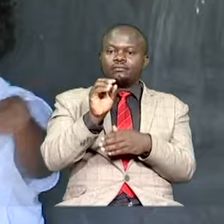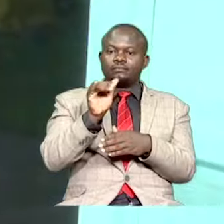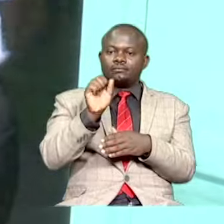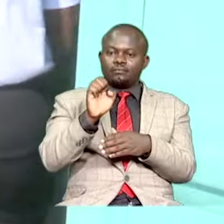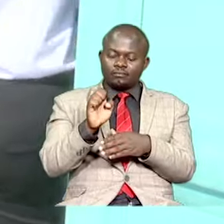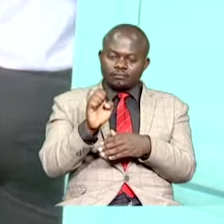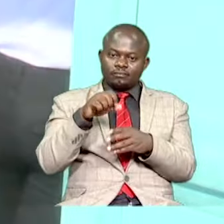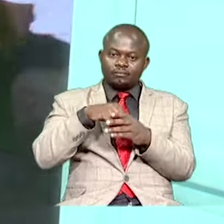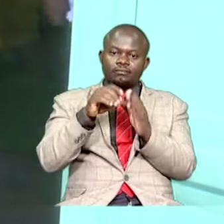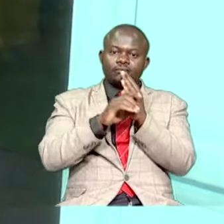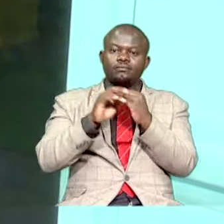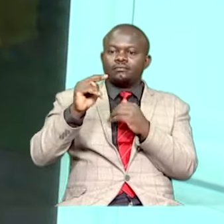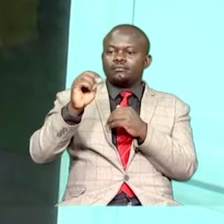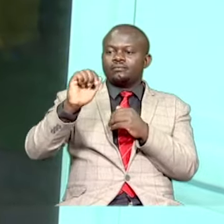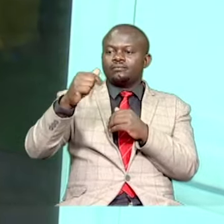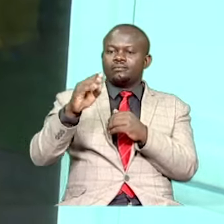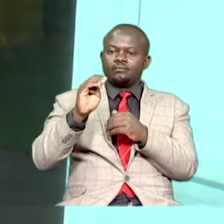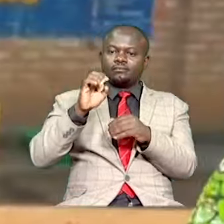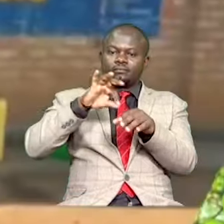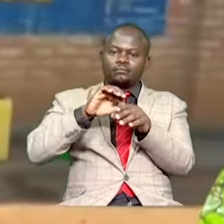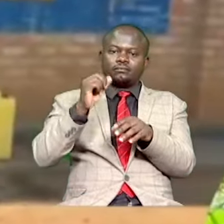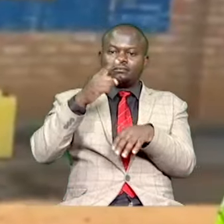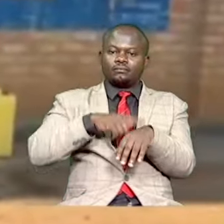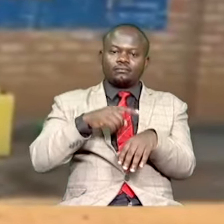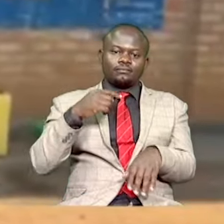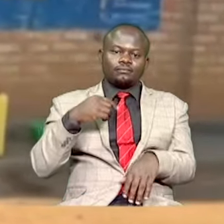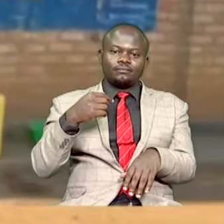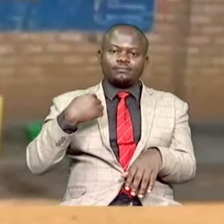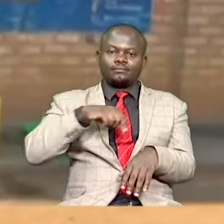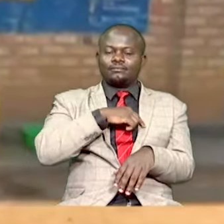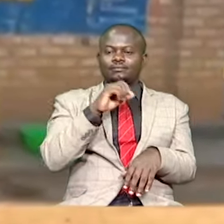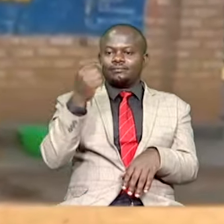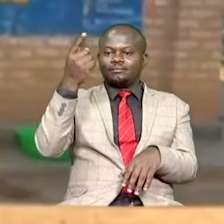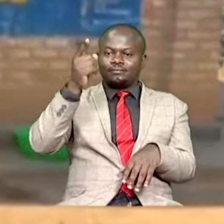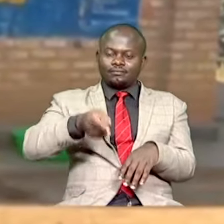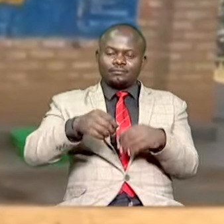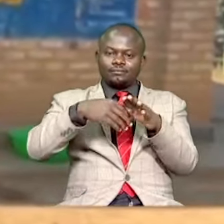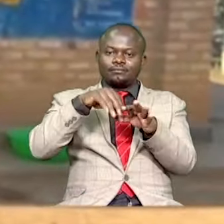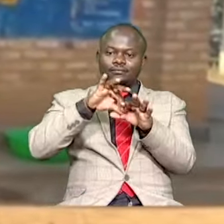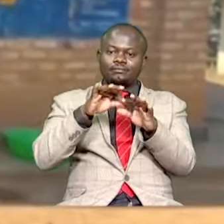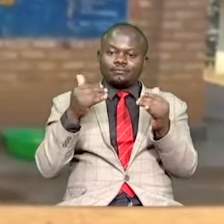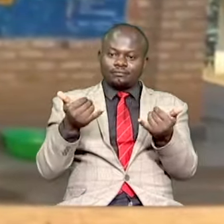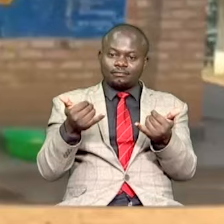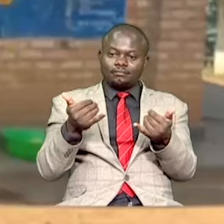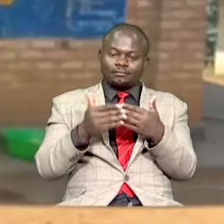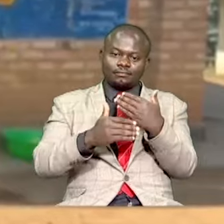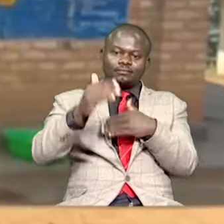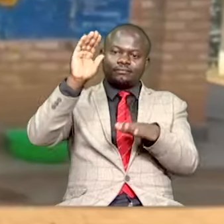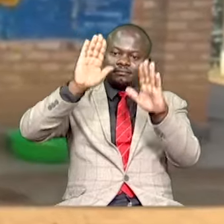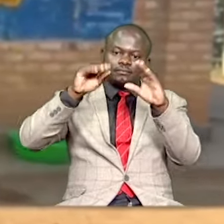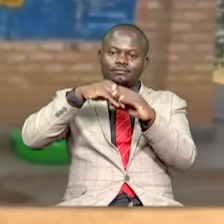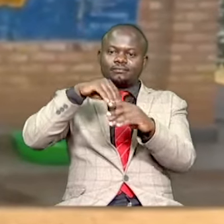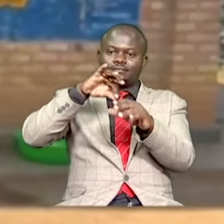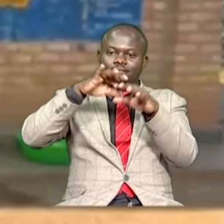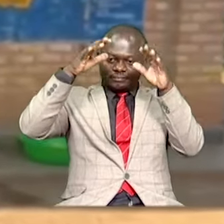Nyamagabe batoye umukuru w'igihugu n'abadepite ku nshuro ya mbere. Ni ubwa mbere nje gutora, kuba ngiye kugira uruhare mu matora